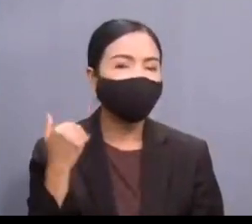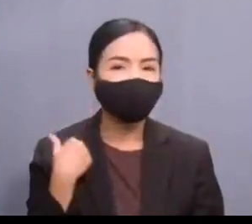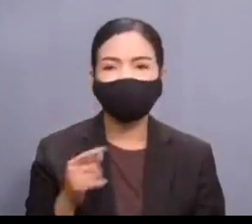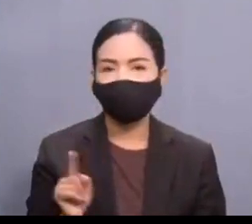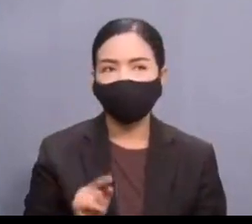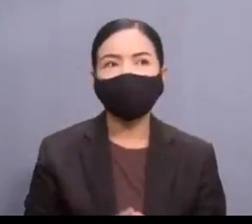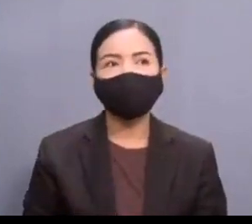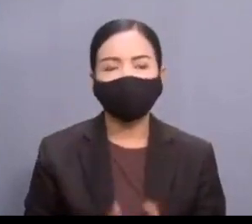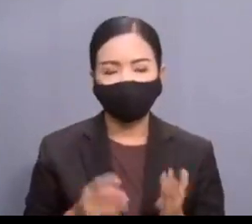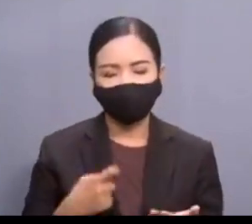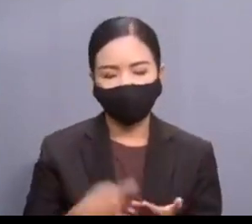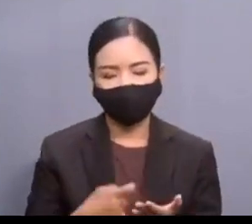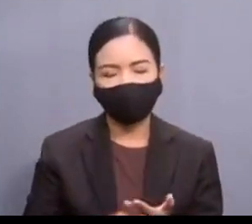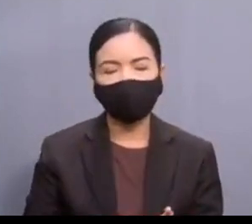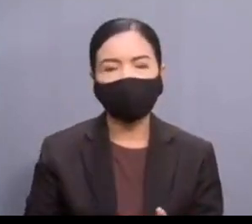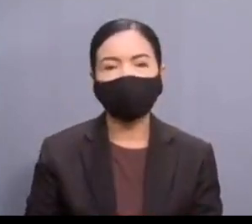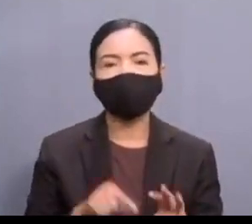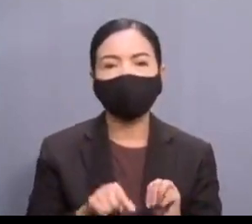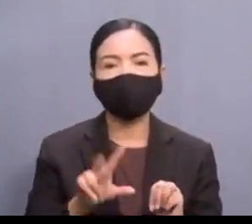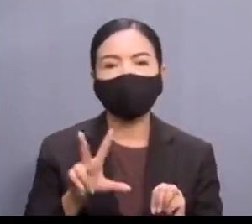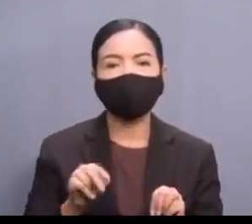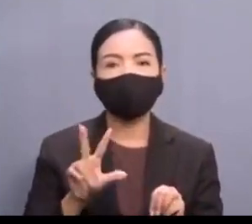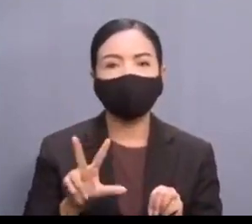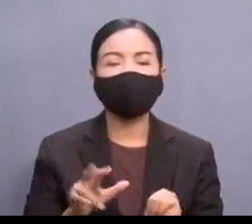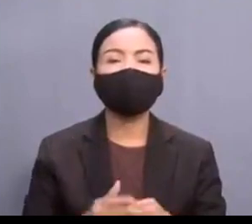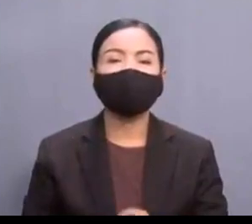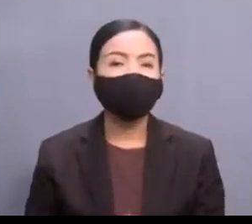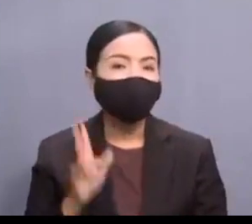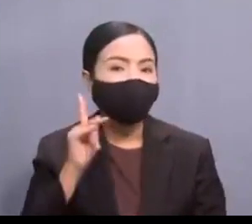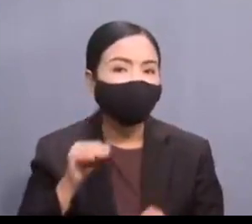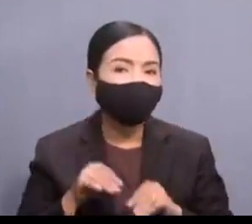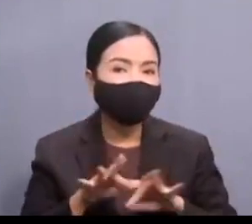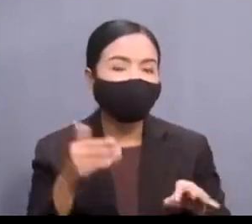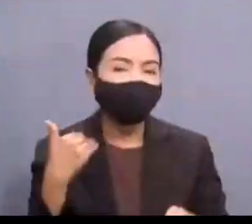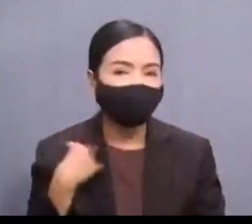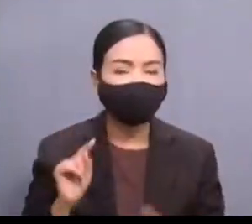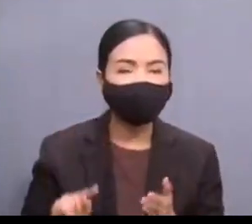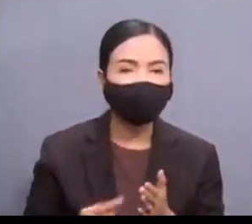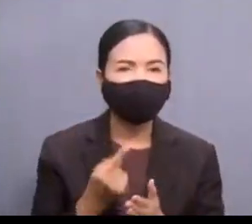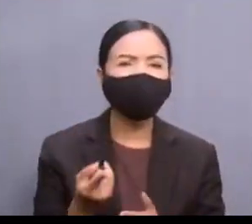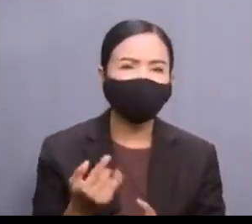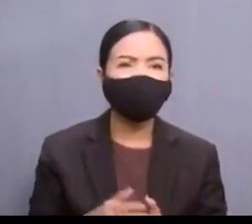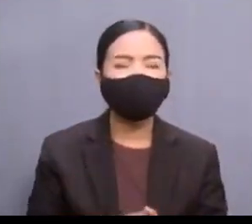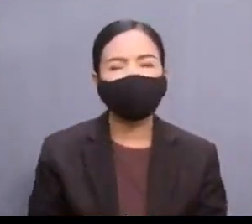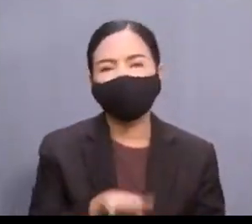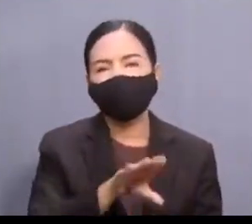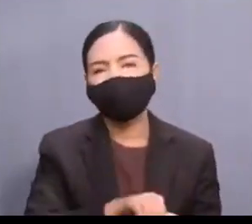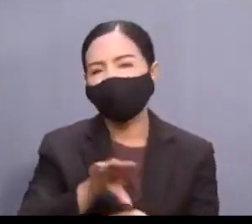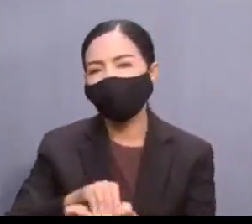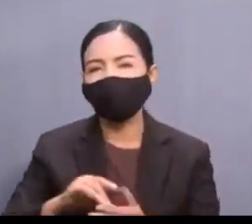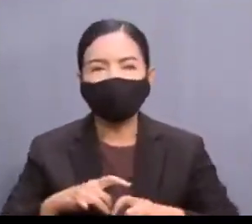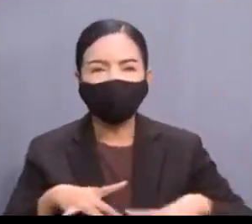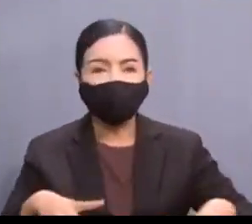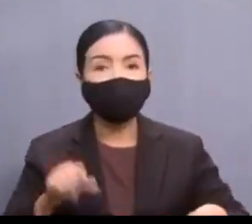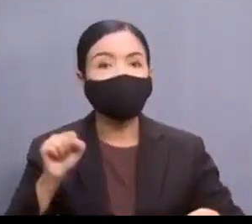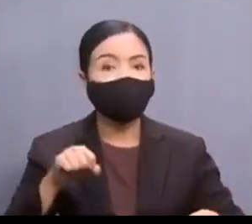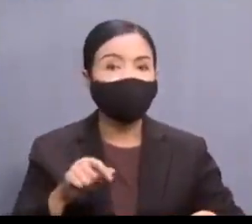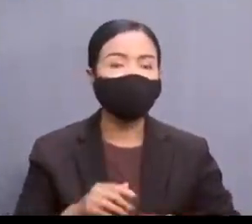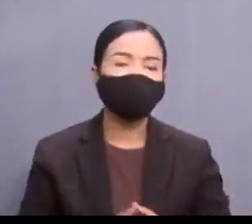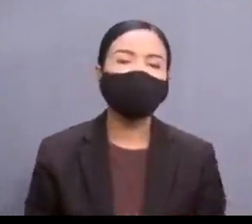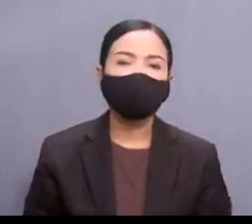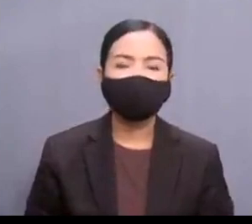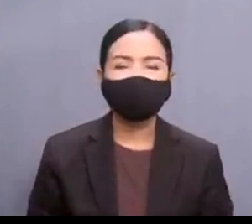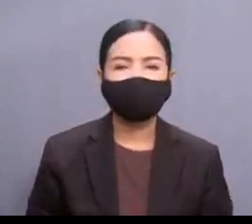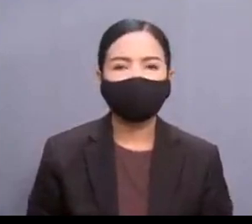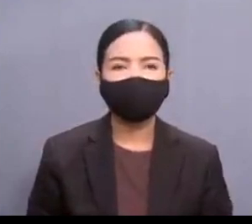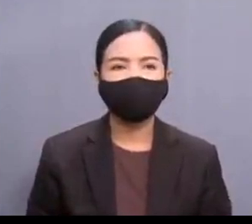ก็คือผู้ประกันตนมาตรา 33ซึ่งทีแรกมันบอกว่าให้ข้อมูลไม่ตรงกันใช่ไหมคะแล้ว